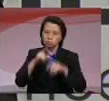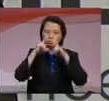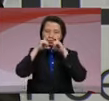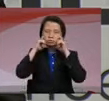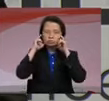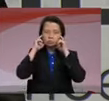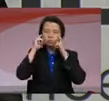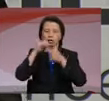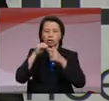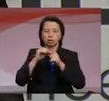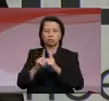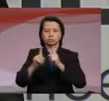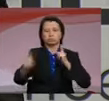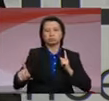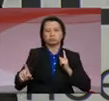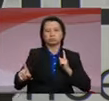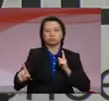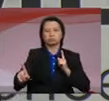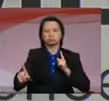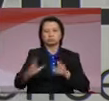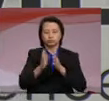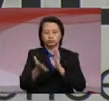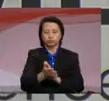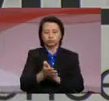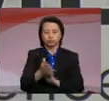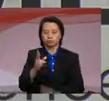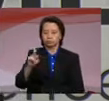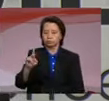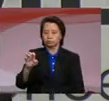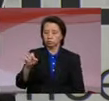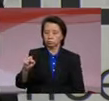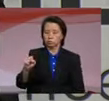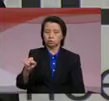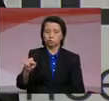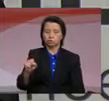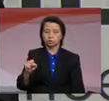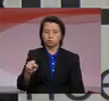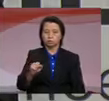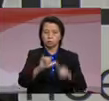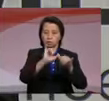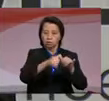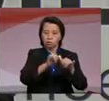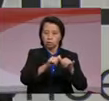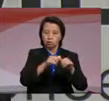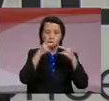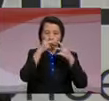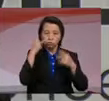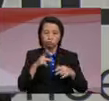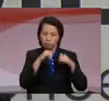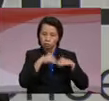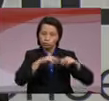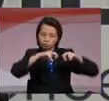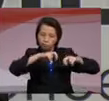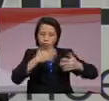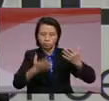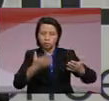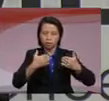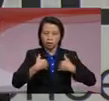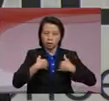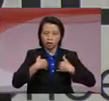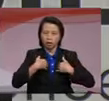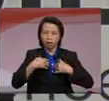mask ataupun penjarakan sosial. Jadi kes yang di kes engineering Kuching, kita masih menyiasat. Mungkin ada kes